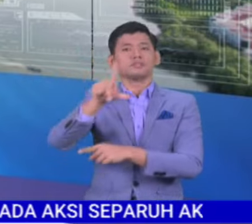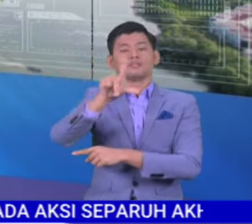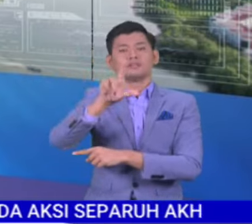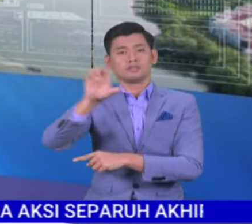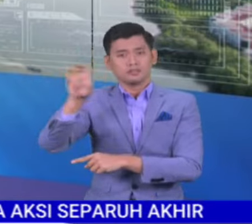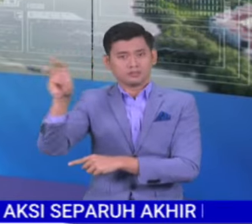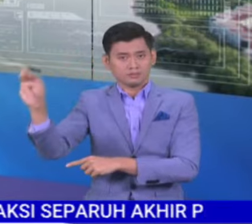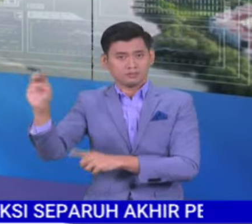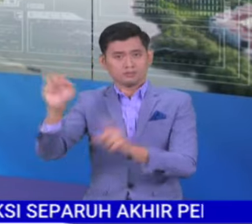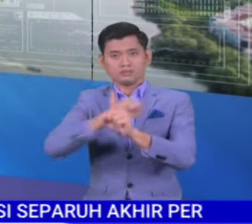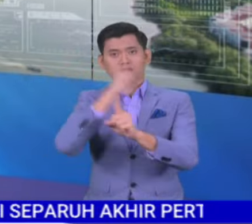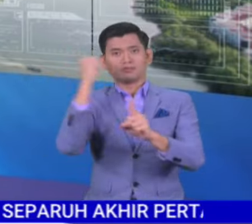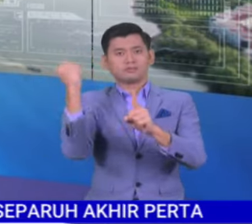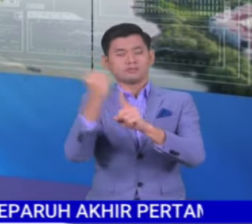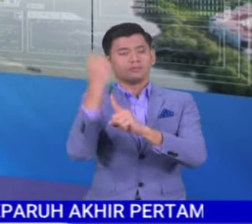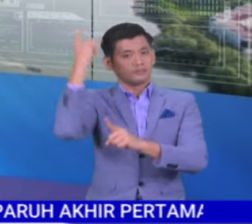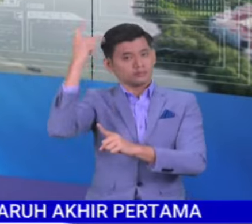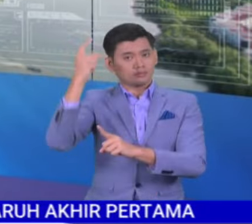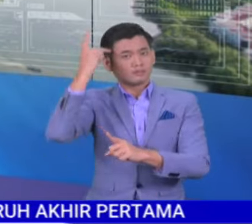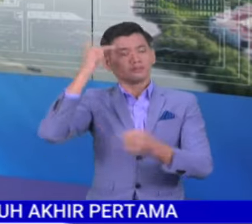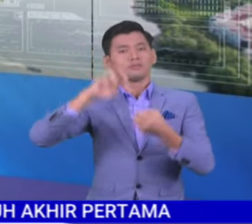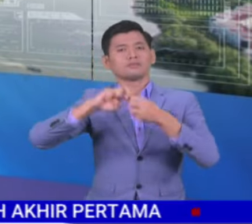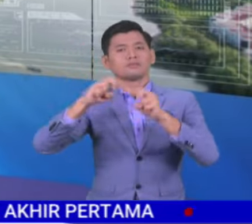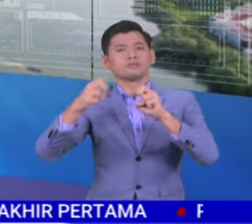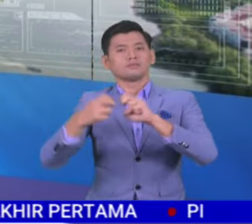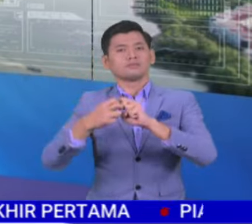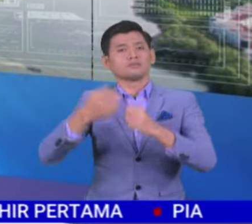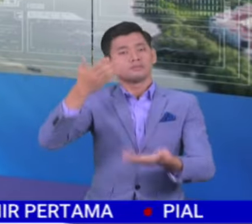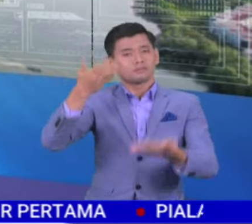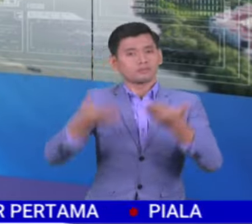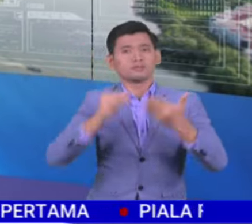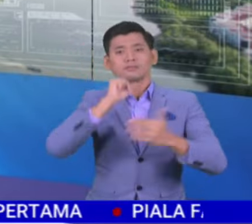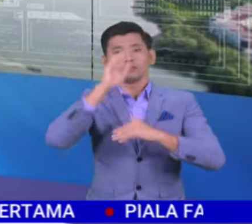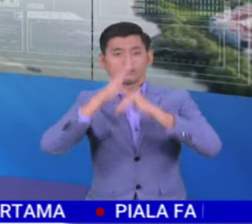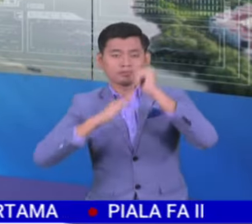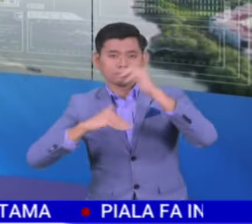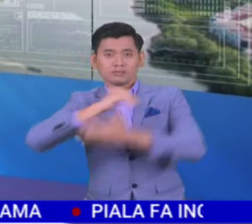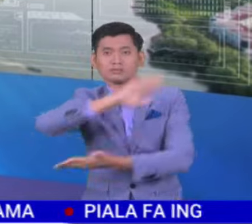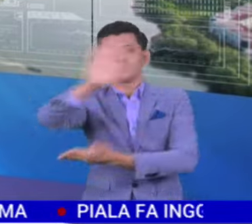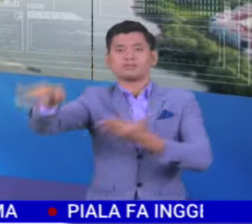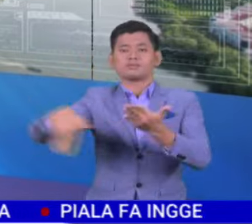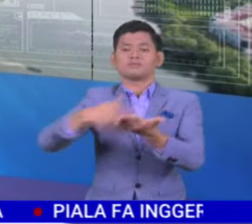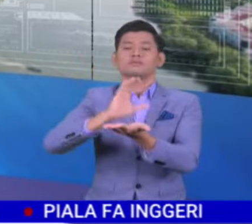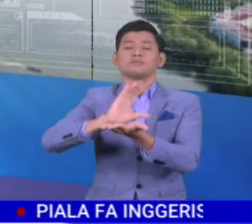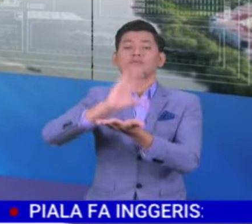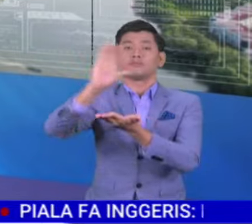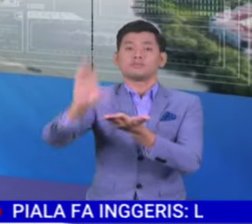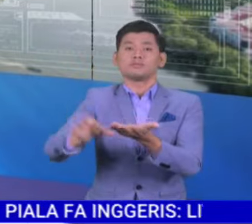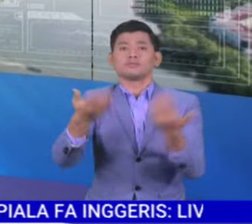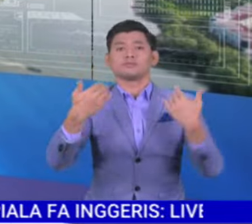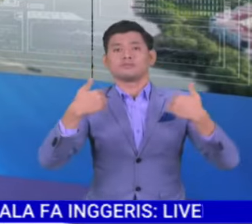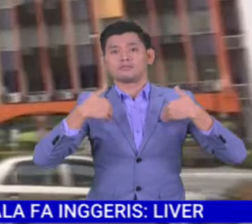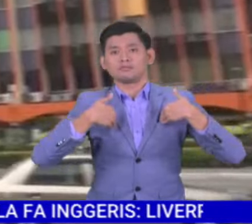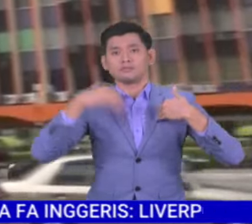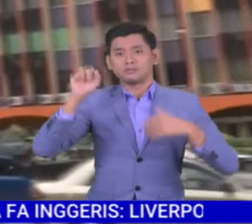keadaan politik yang bergolak mungkin tidak kondusif untuk para pelabuhan di negeri ini